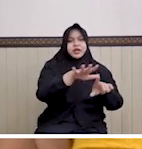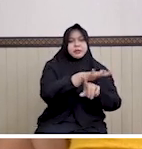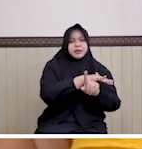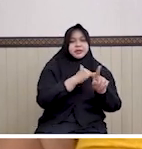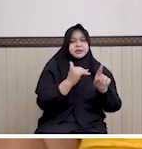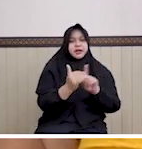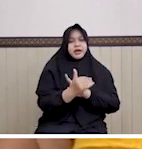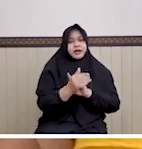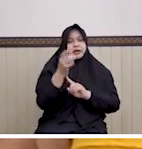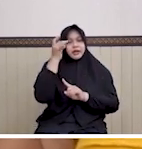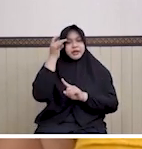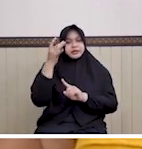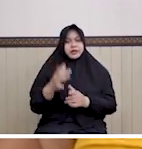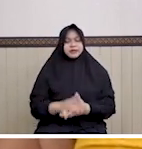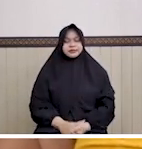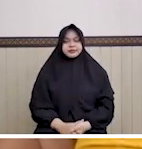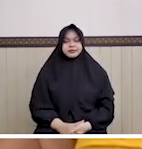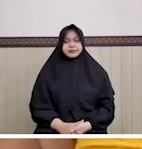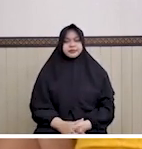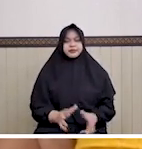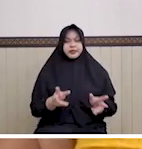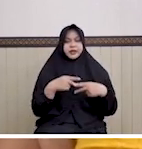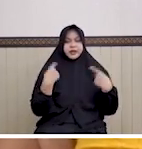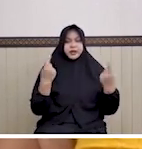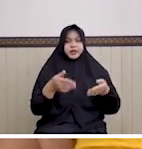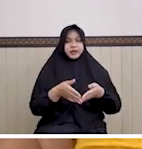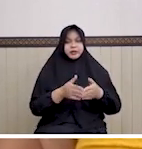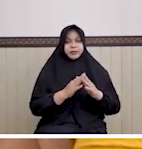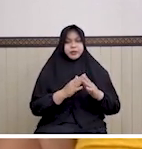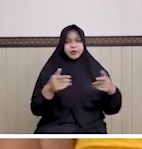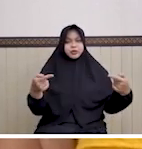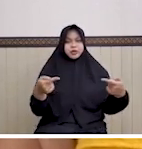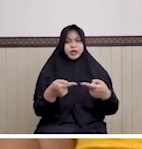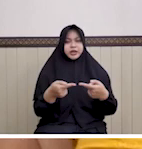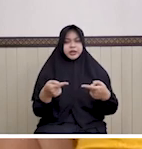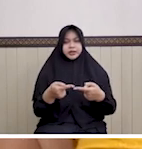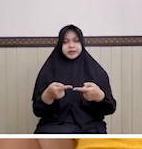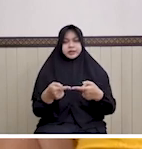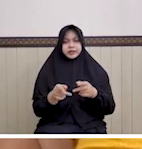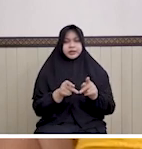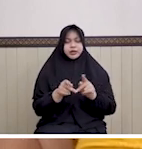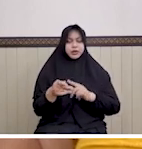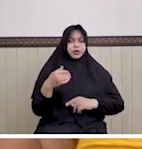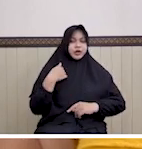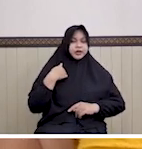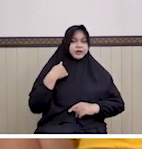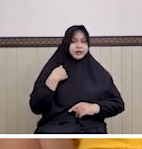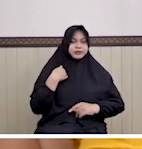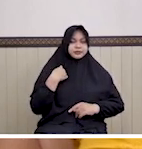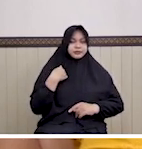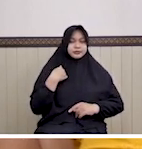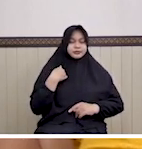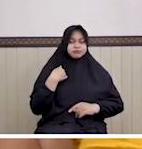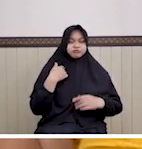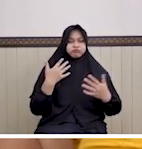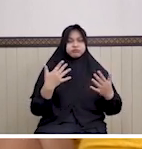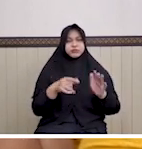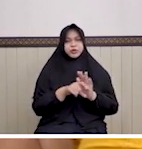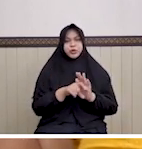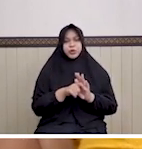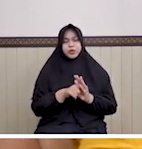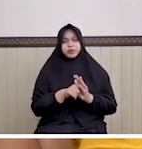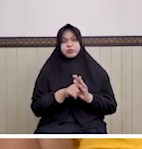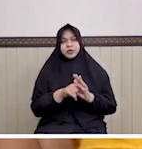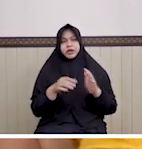kepundan menggunakan pembinaan itu dan kita bentuk jaring-jaring itu nanti kalau ada apa misalnya